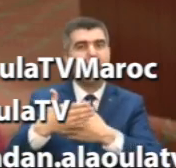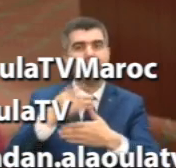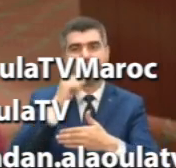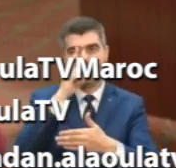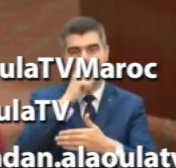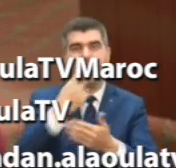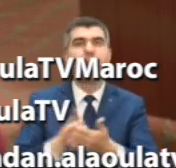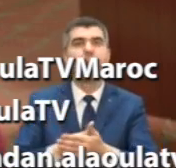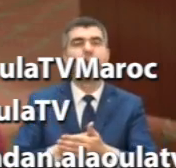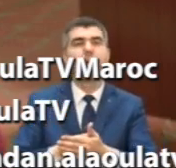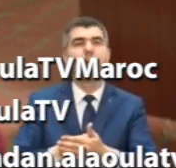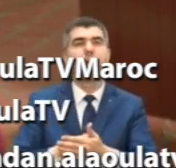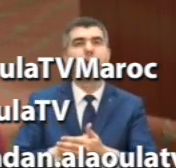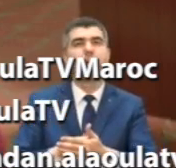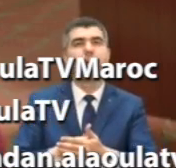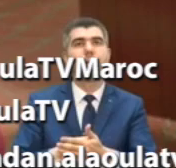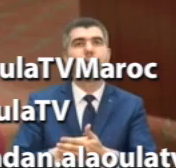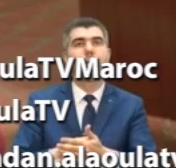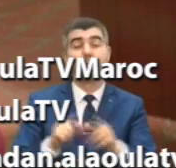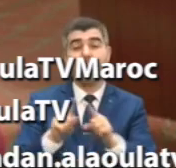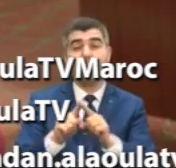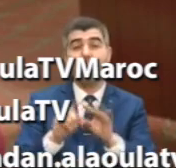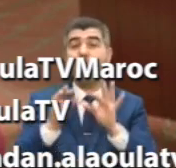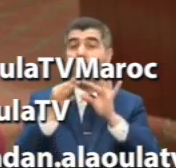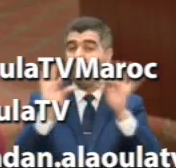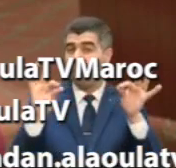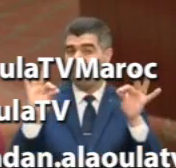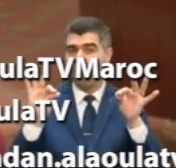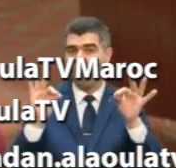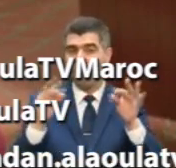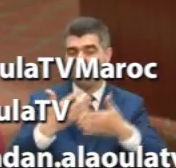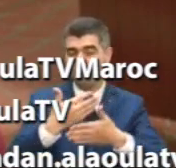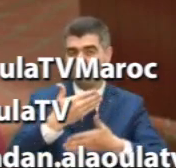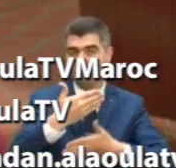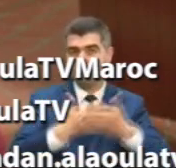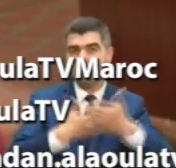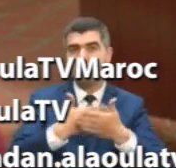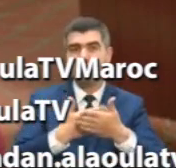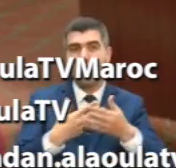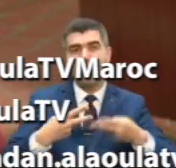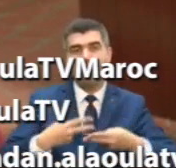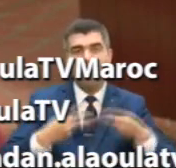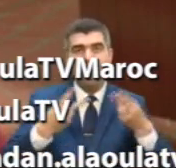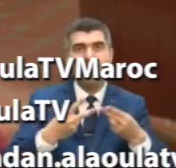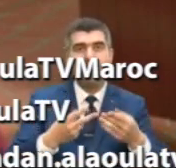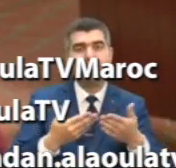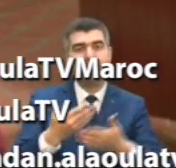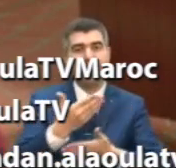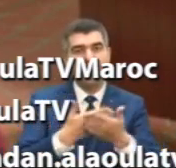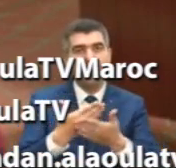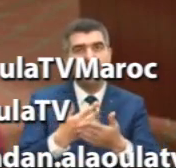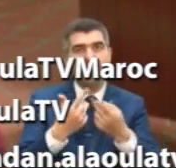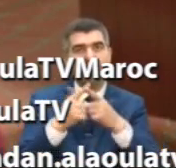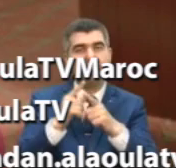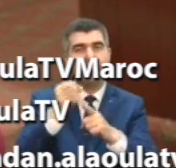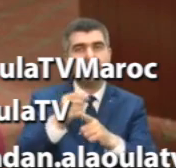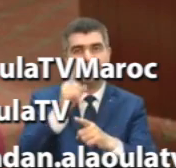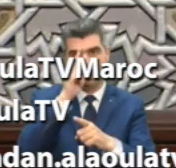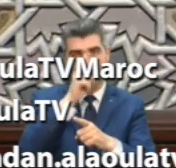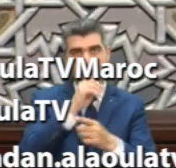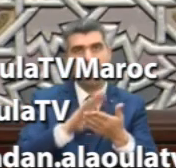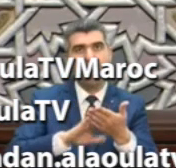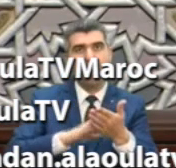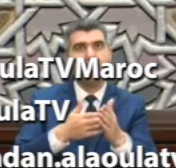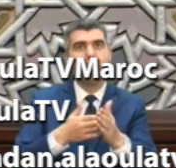المقبل من الأيام عن حزبة من التدابير هدفها الأساسي التعاطي الإيجابي. شكرا. مع